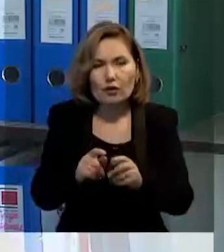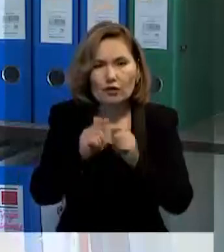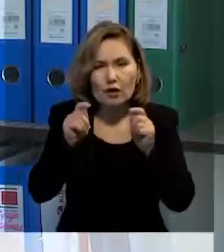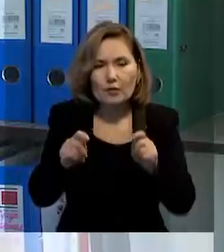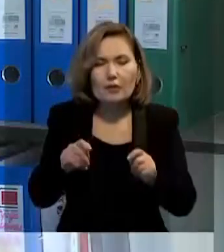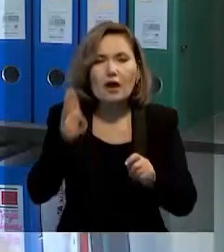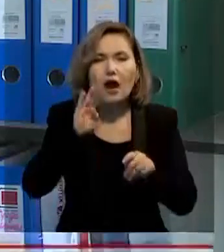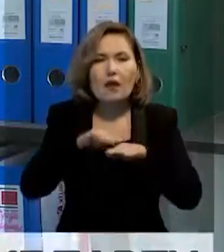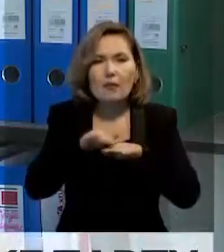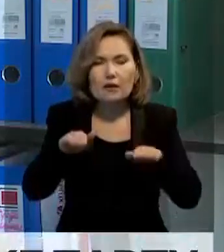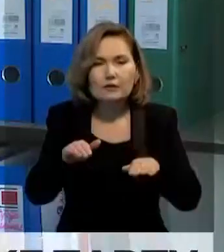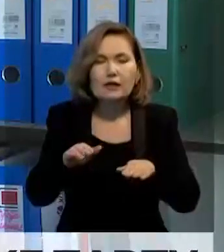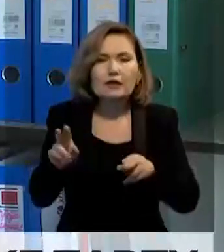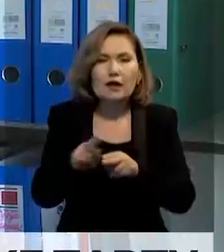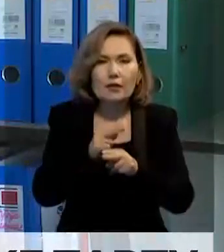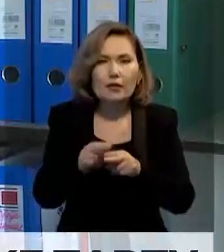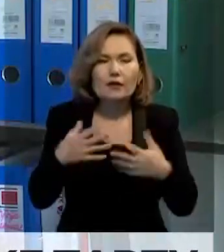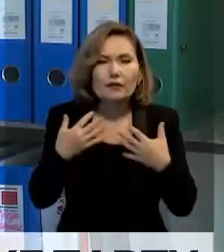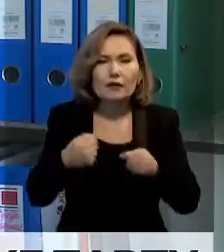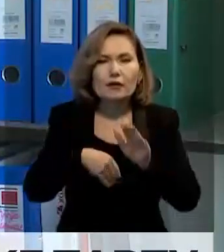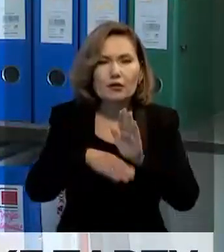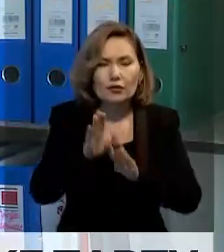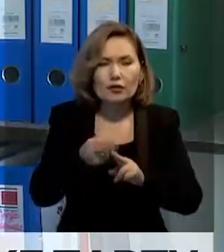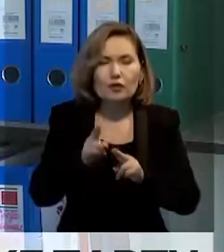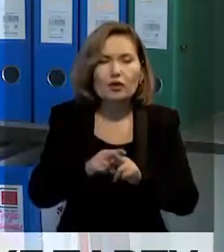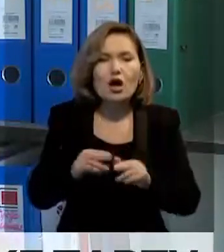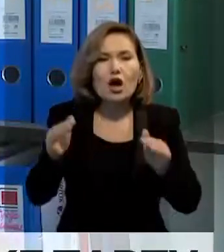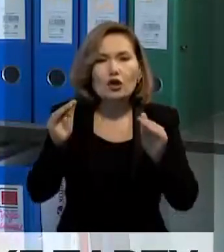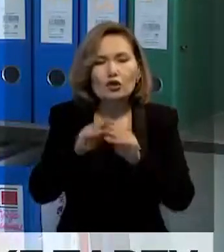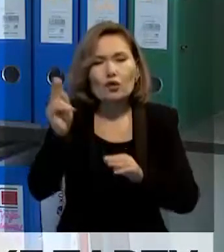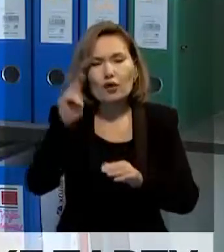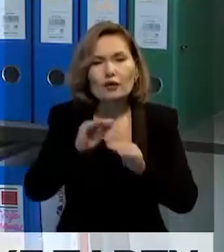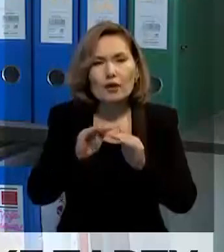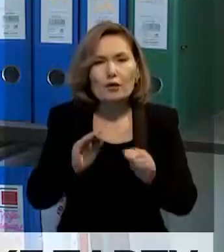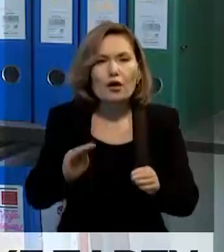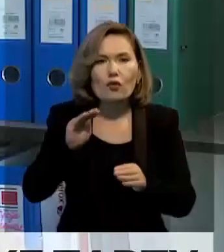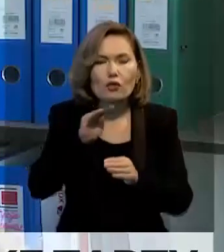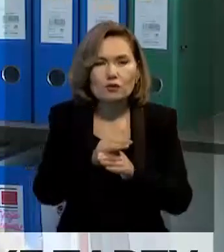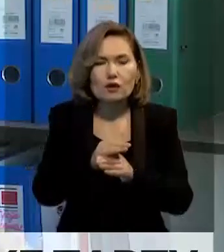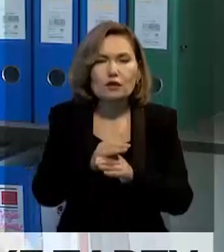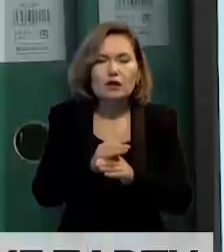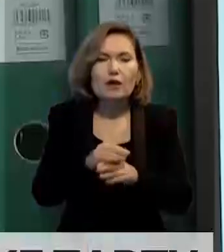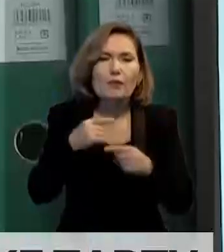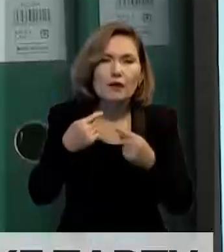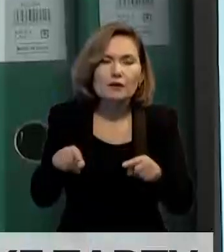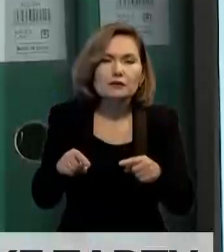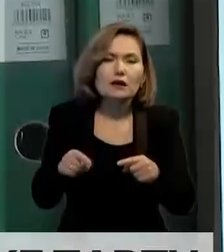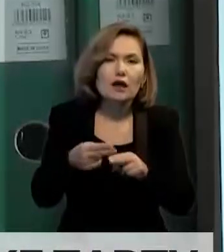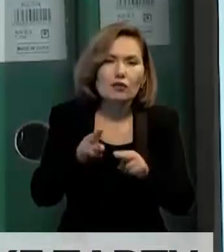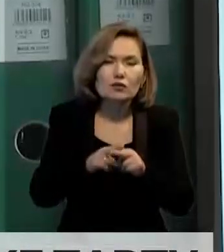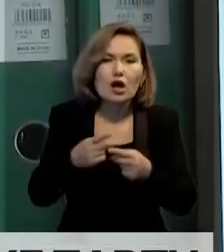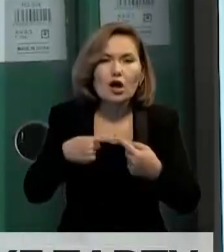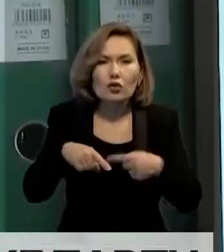оңалту, реабилитация, жаңағы сосын мысалға үйде оқитын балаларға қосымша тағы кружоктар ашылса екен деген